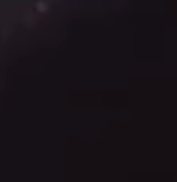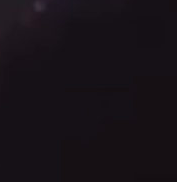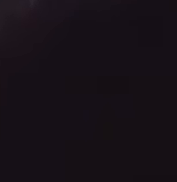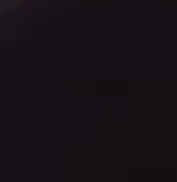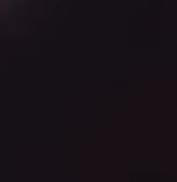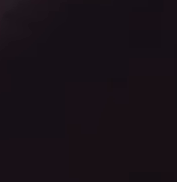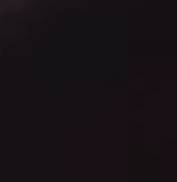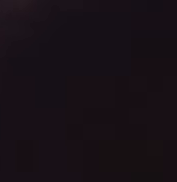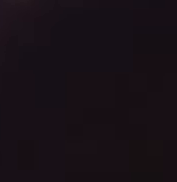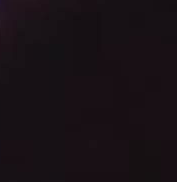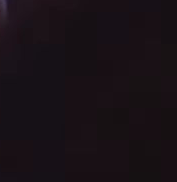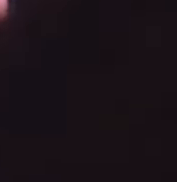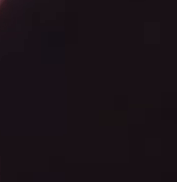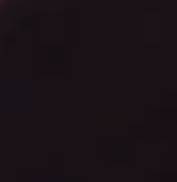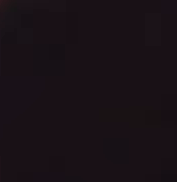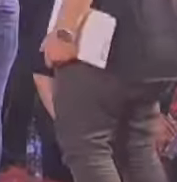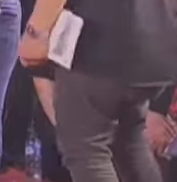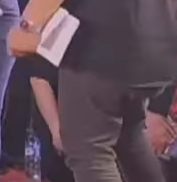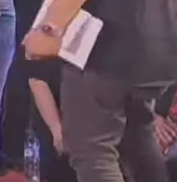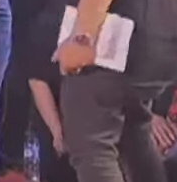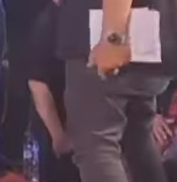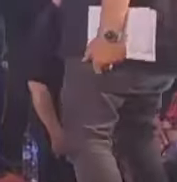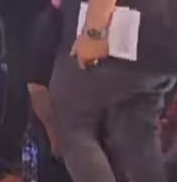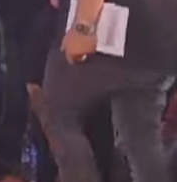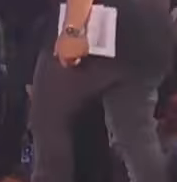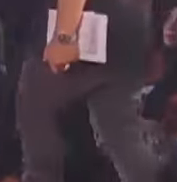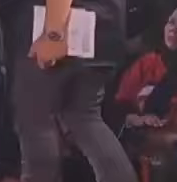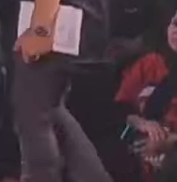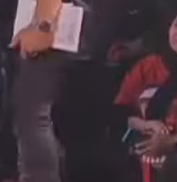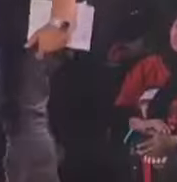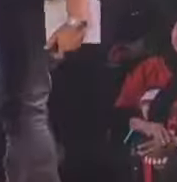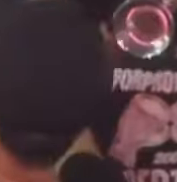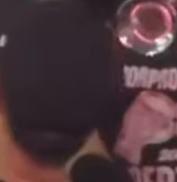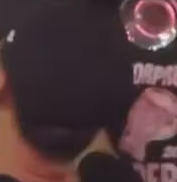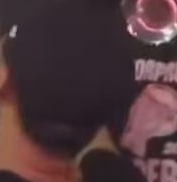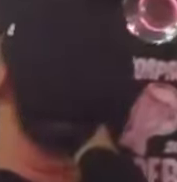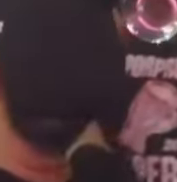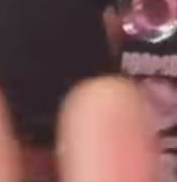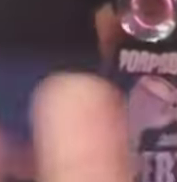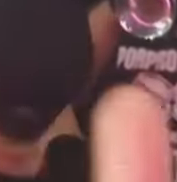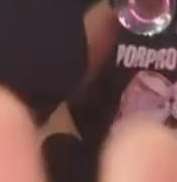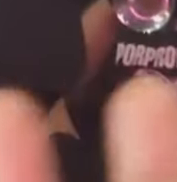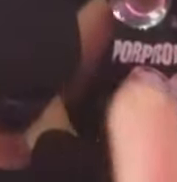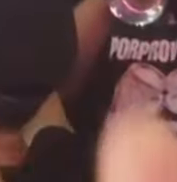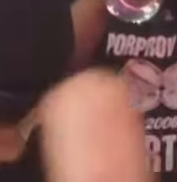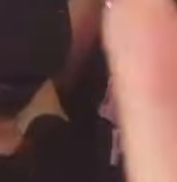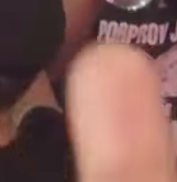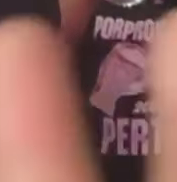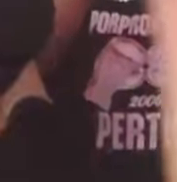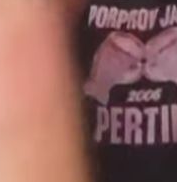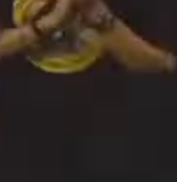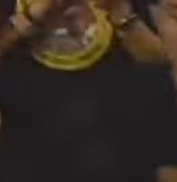istri, mantan Wakapolri Gatot Edi dan juga Prasetyo Edi sebagai Ketua TPD DKI Jakarta. Menurut